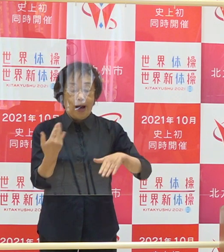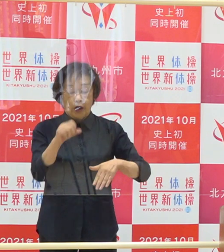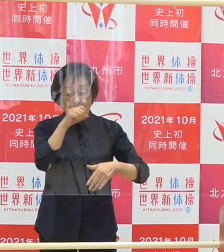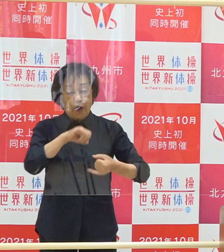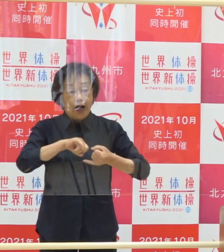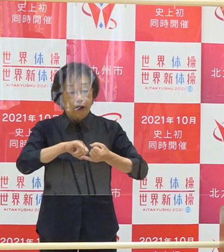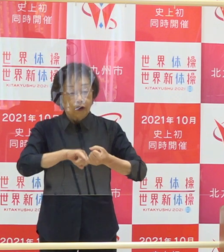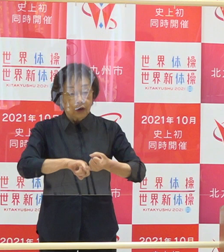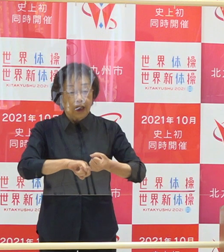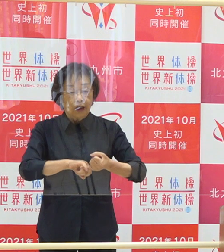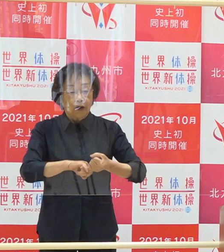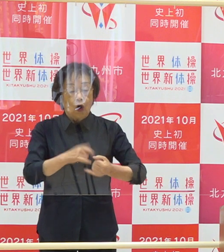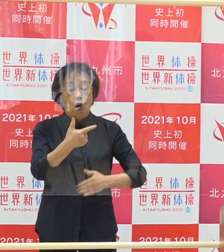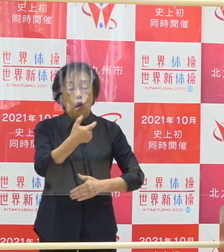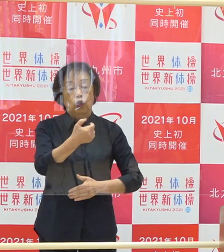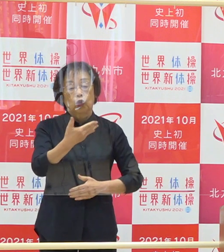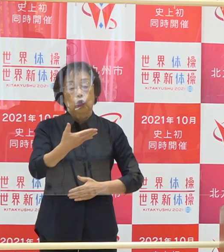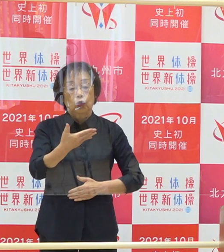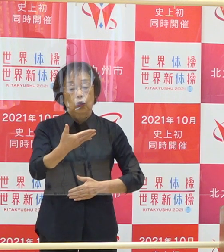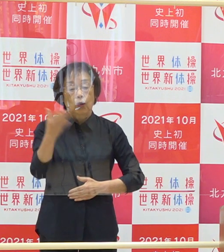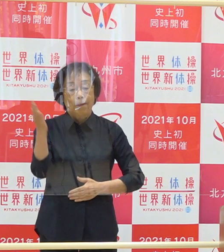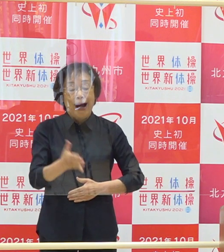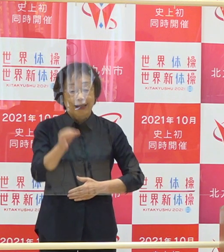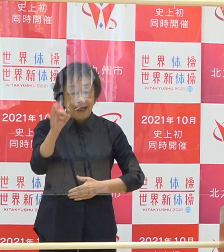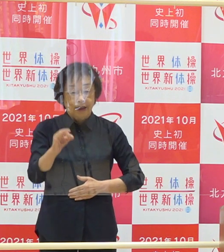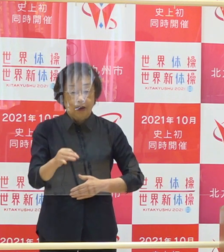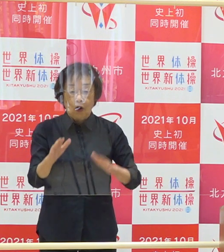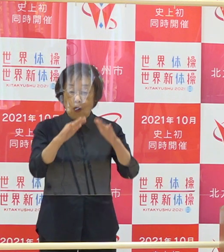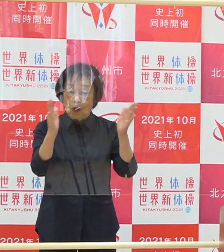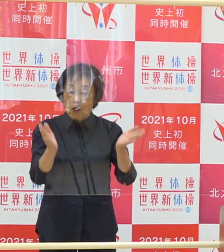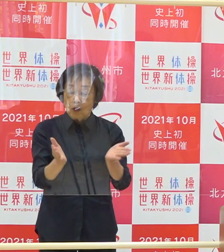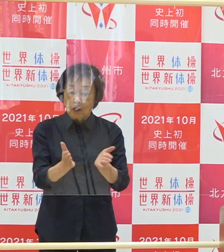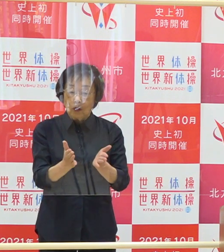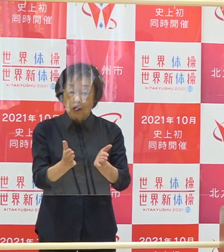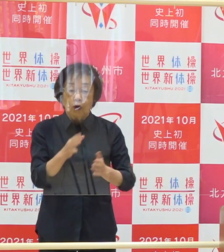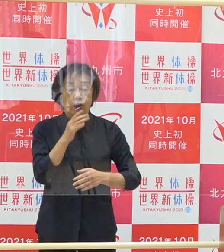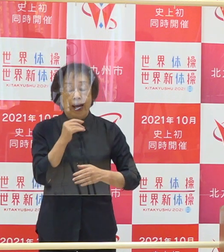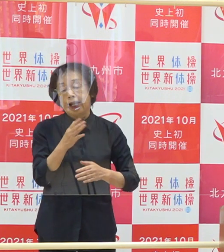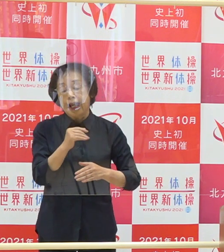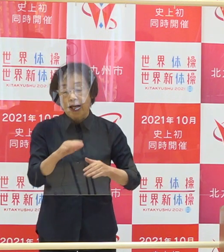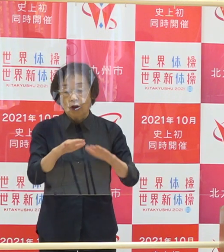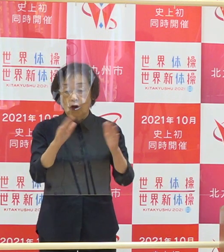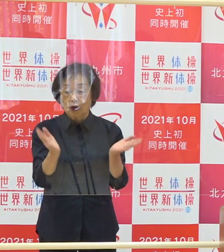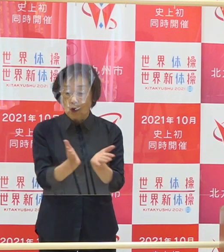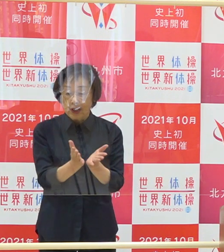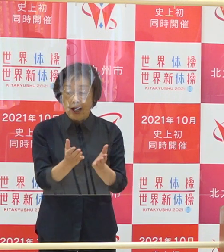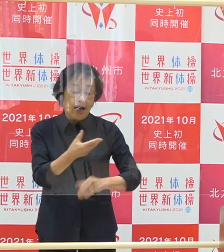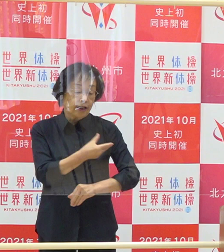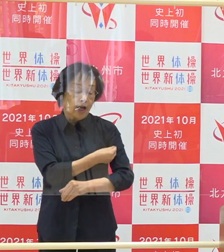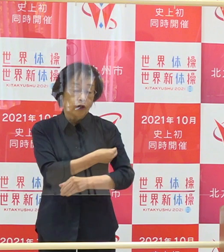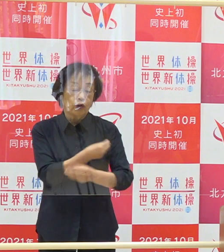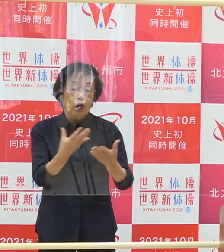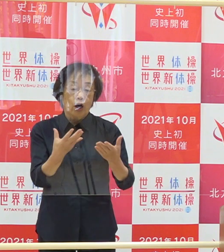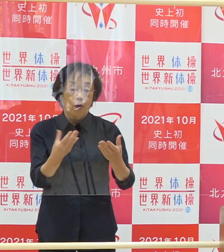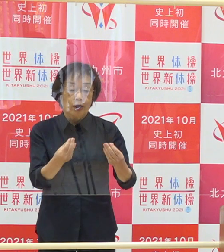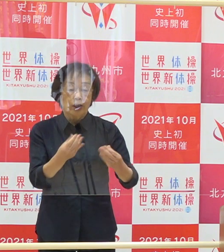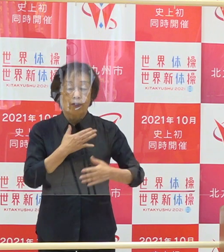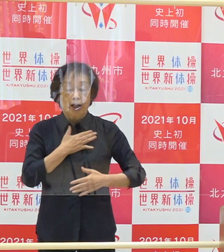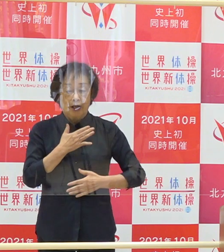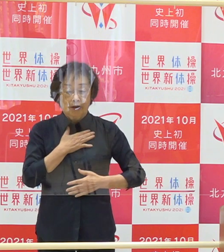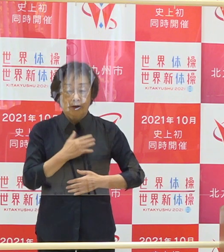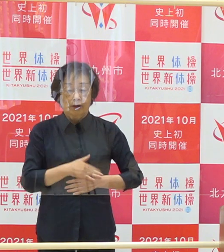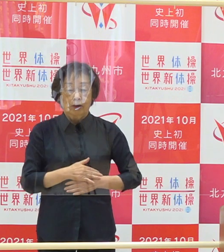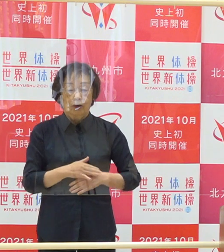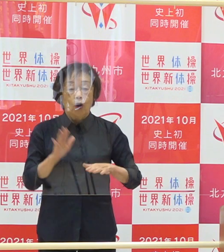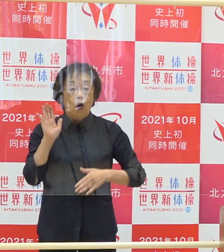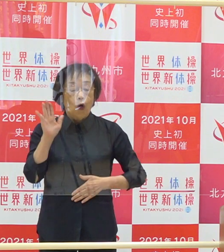と 65% を全ての世代で超えていることになります。こうやって今後各